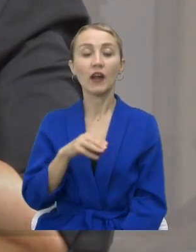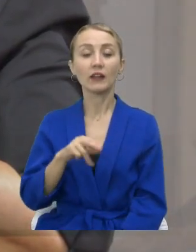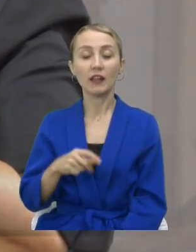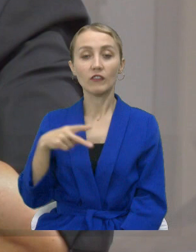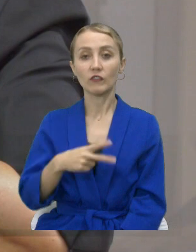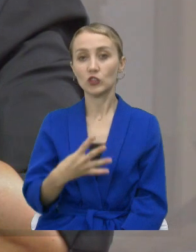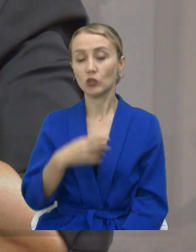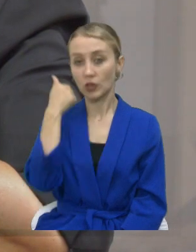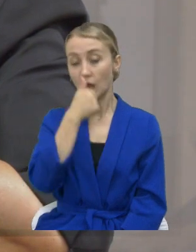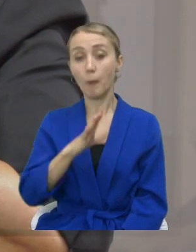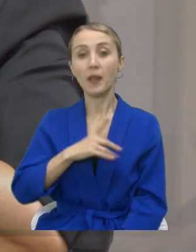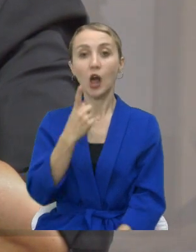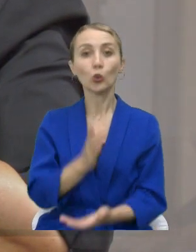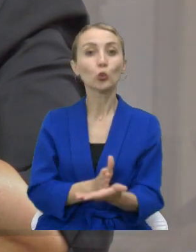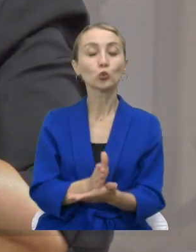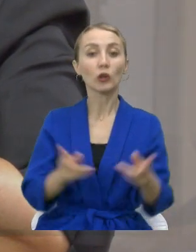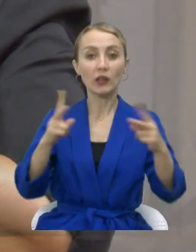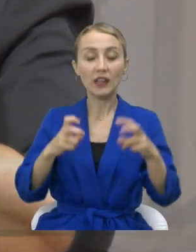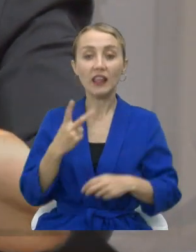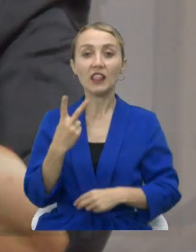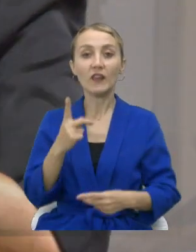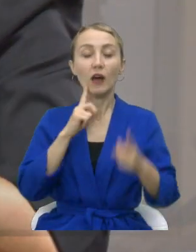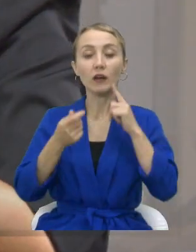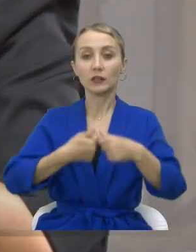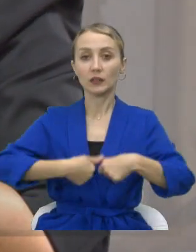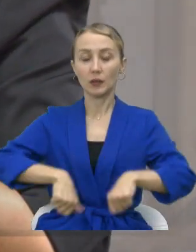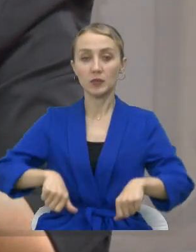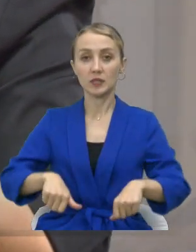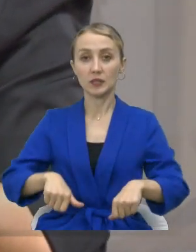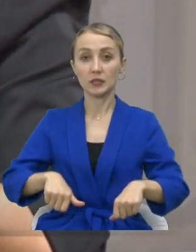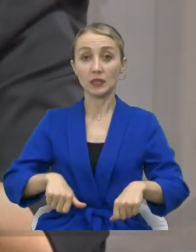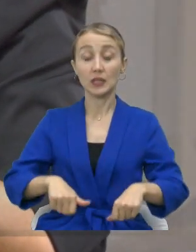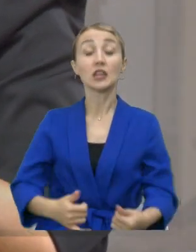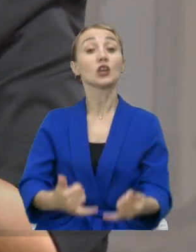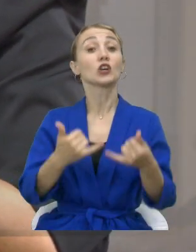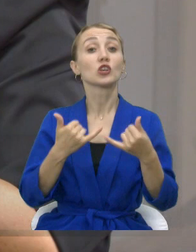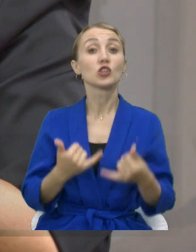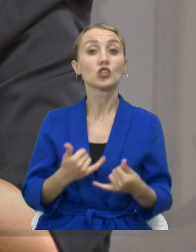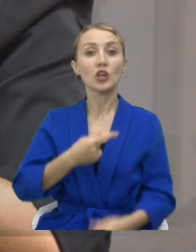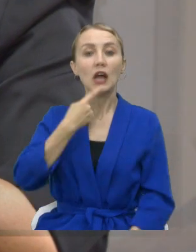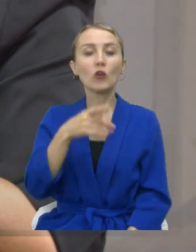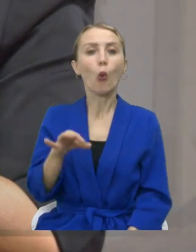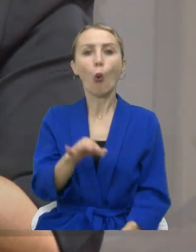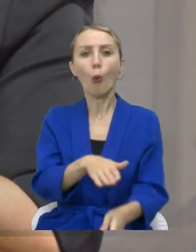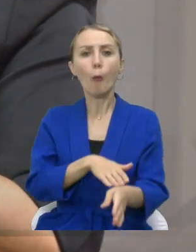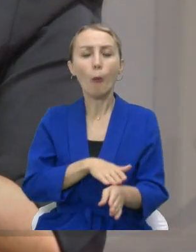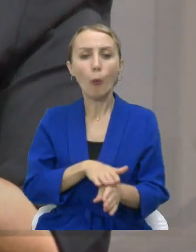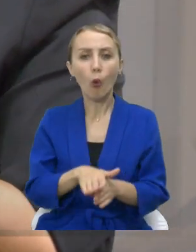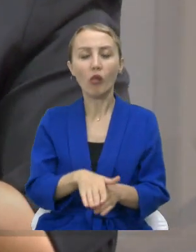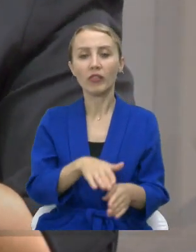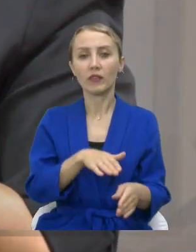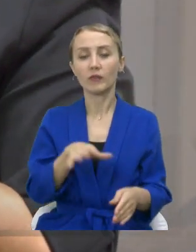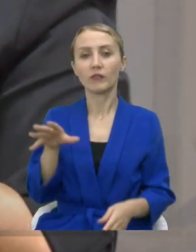одно служебное расследование и два заседания единой дисциплинарной комиссии. В настоящее время говорить о полном и повсеместном